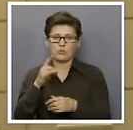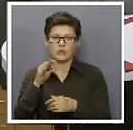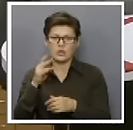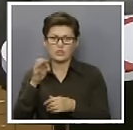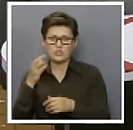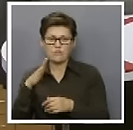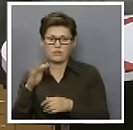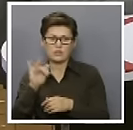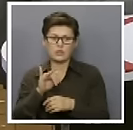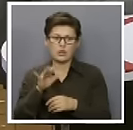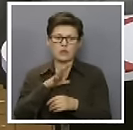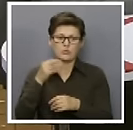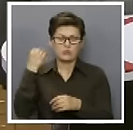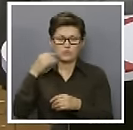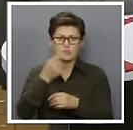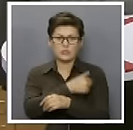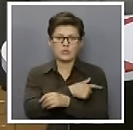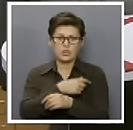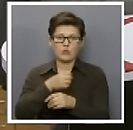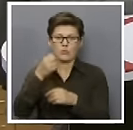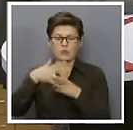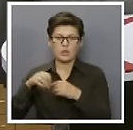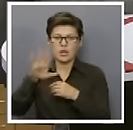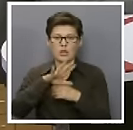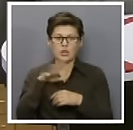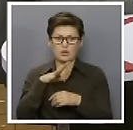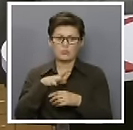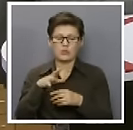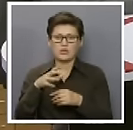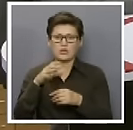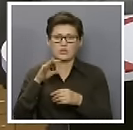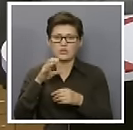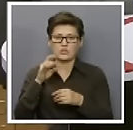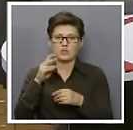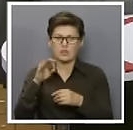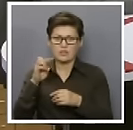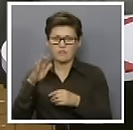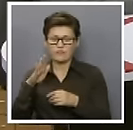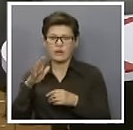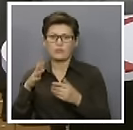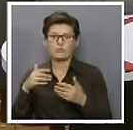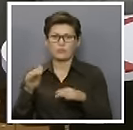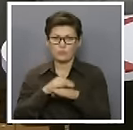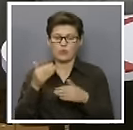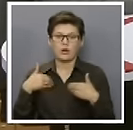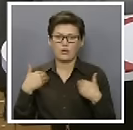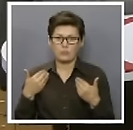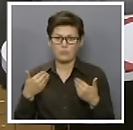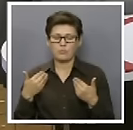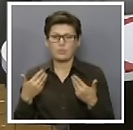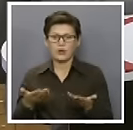және Турмеда түрік медицина орталығының Орта Азия бойынша үйлестірушісі Сәбит Сейдуалиев. Қош келдіңіздер. Алдымен